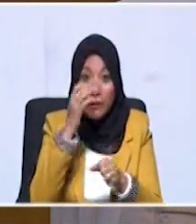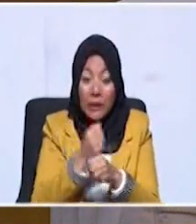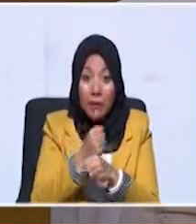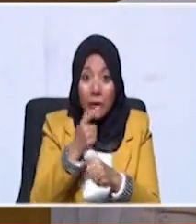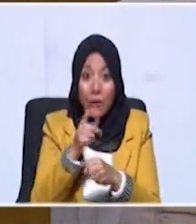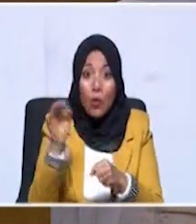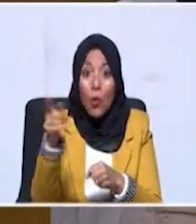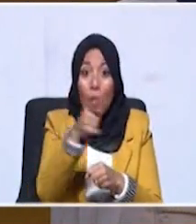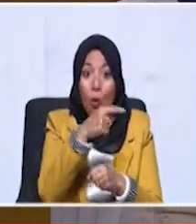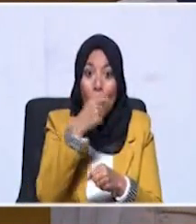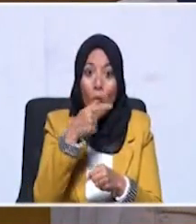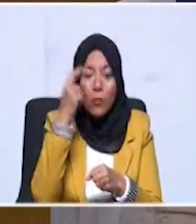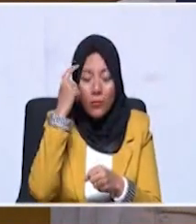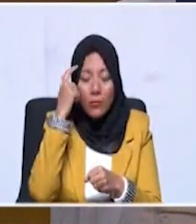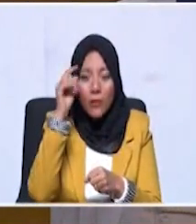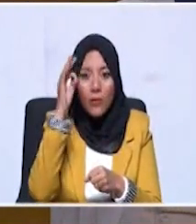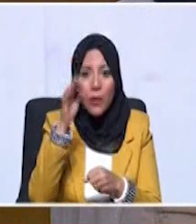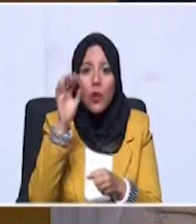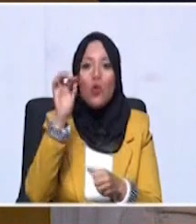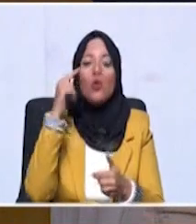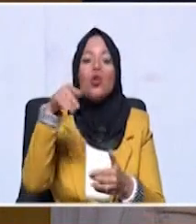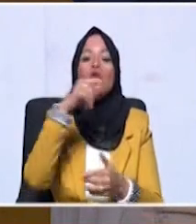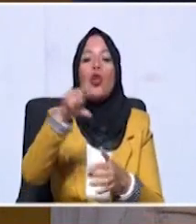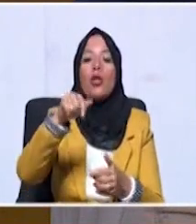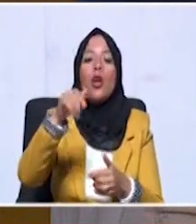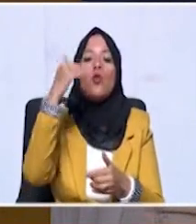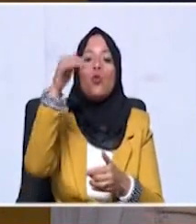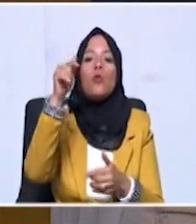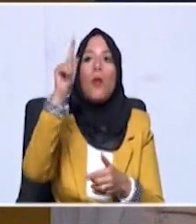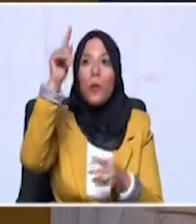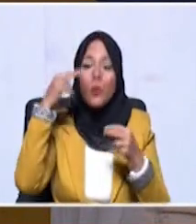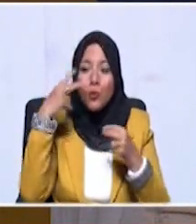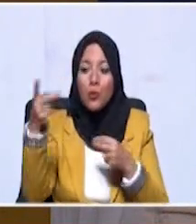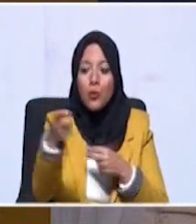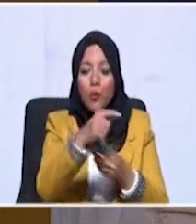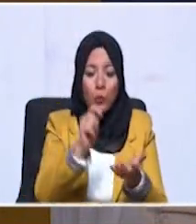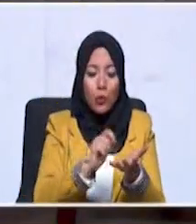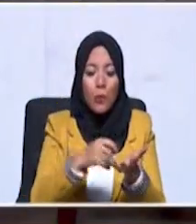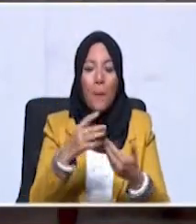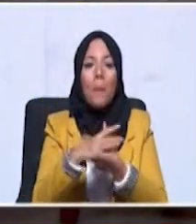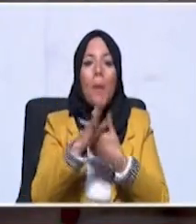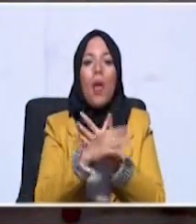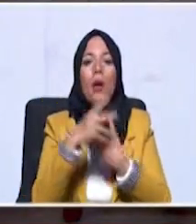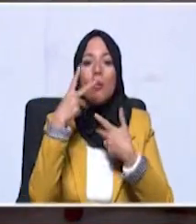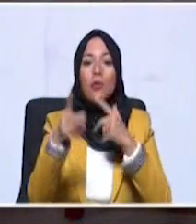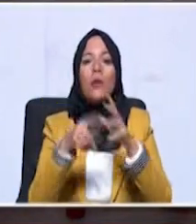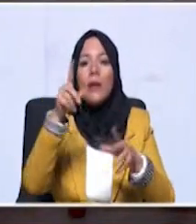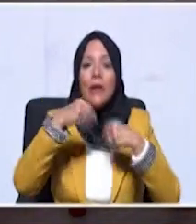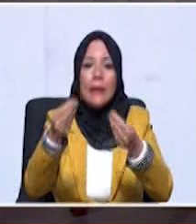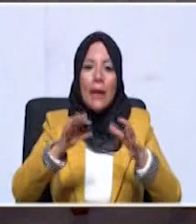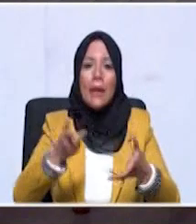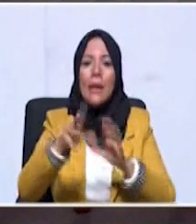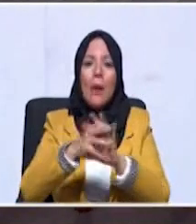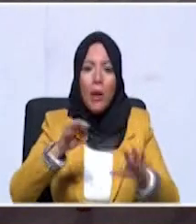يفرق كل أمر حكيم. قالوا ليلة النصف من شعبان يطلع الله ملائكته على ما قدر لخلقه من الأرزاق والآجال